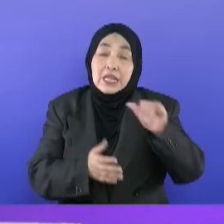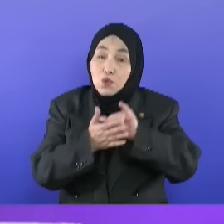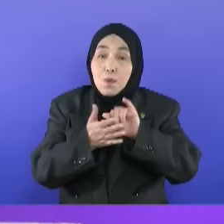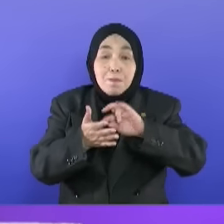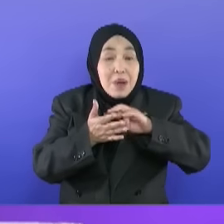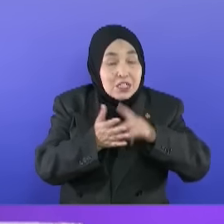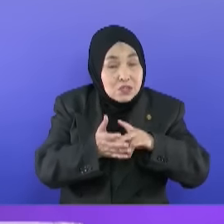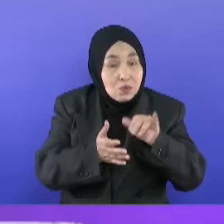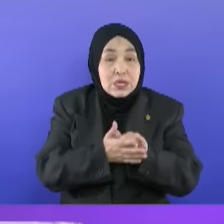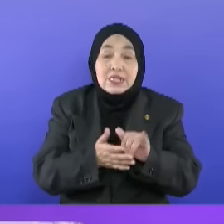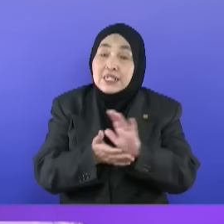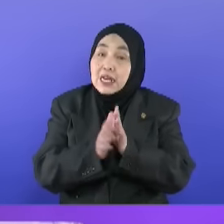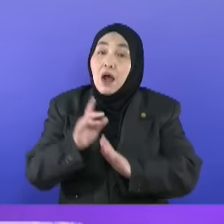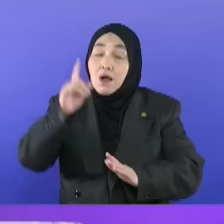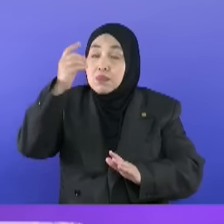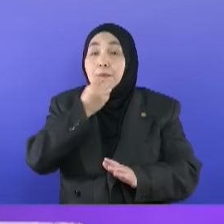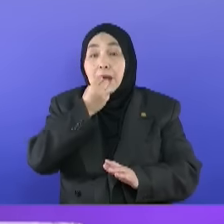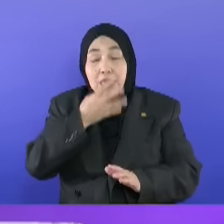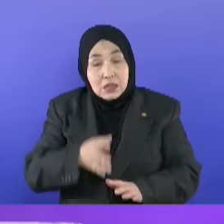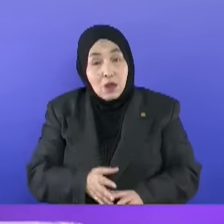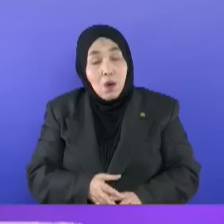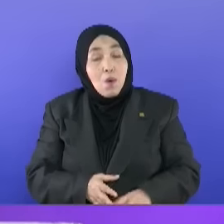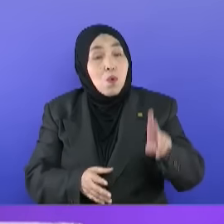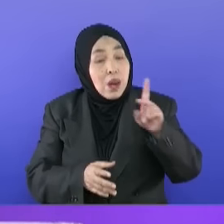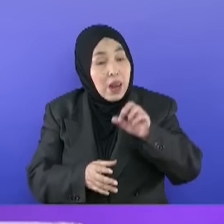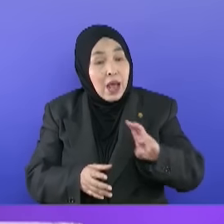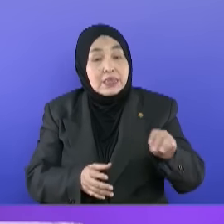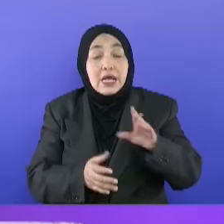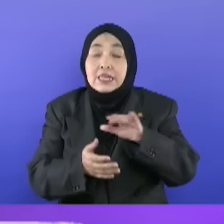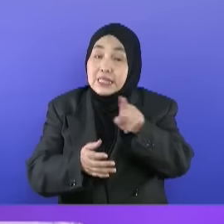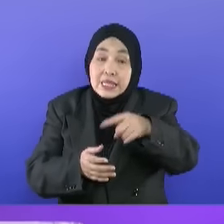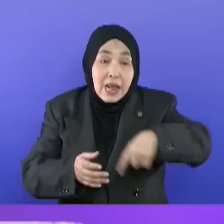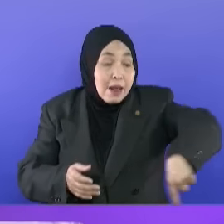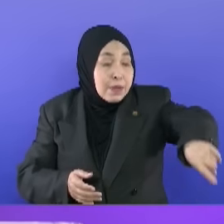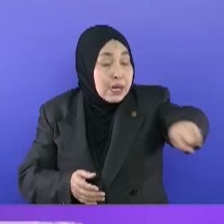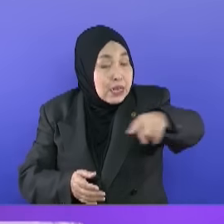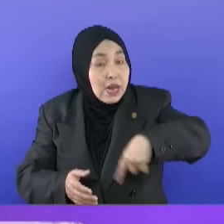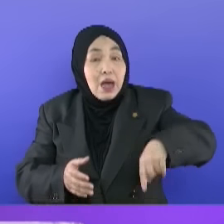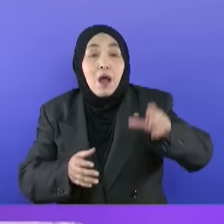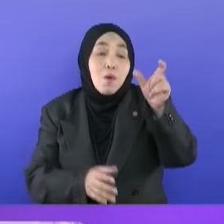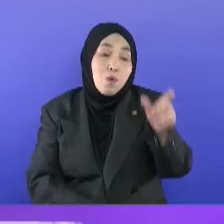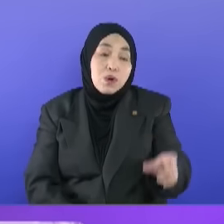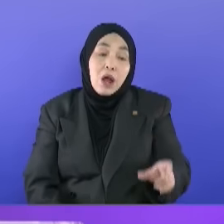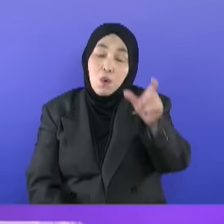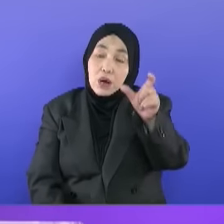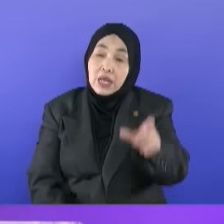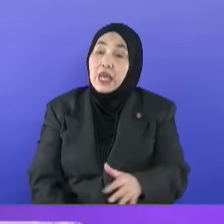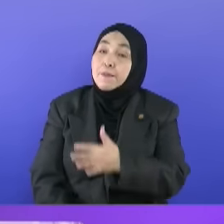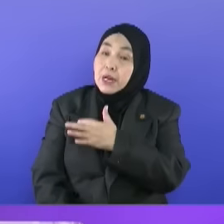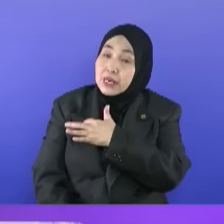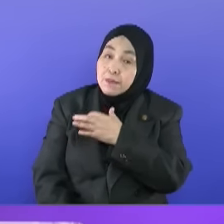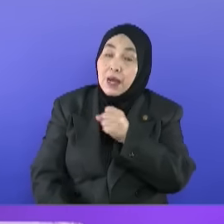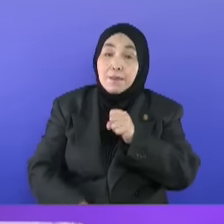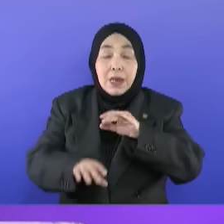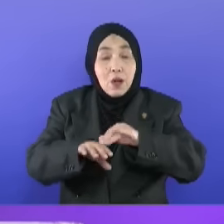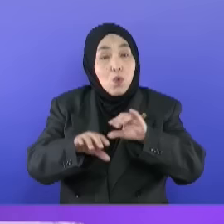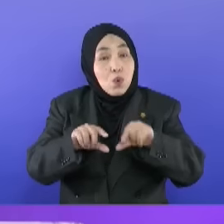tilawati. Ya. Maka Allah menyatakan, "Ulaika yukminun bih." Merekalah orang-orang yang beriman kepadanya, kepada